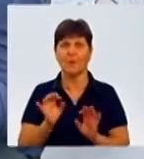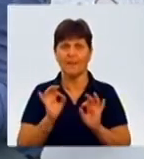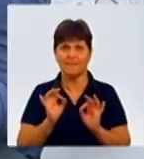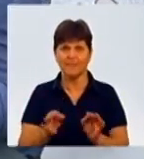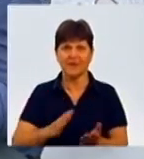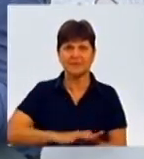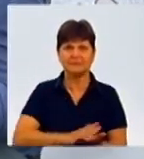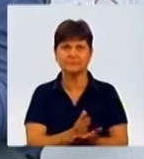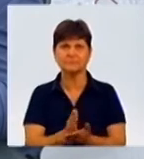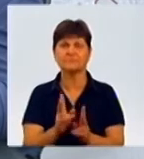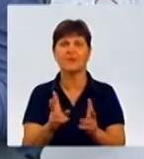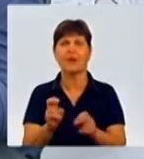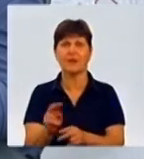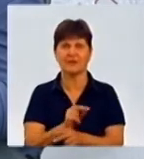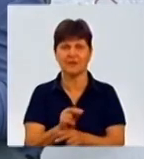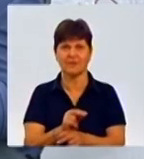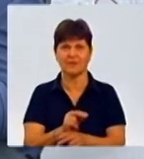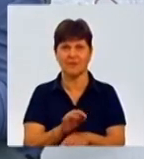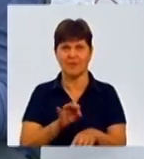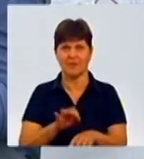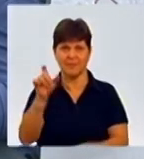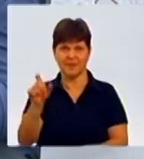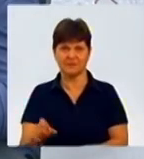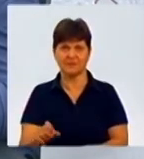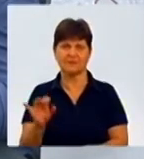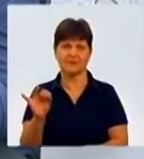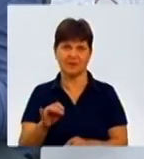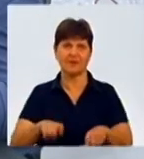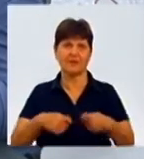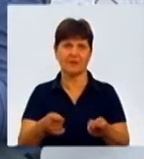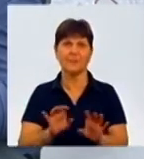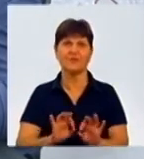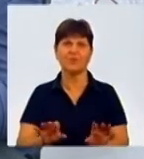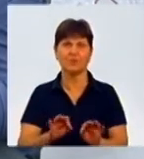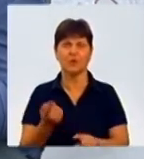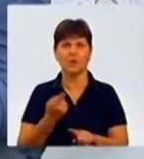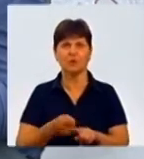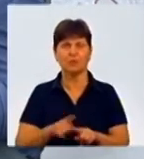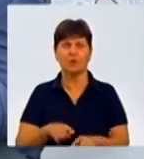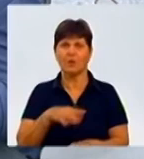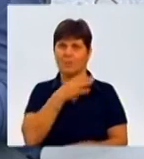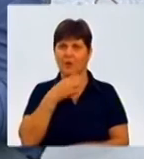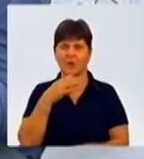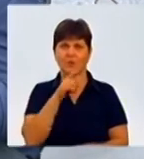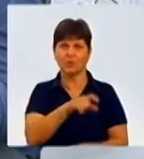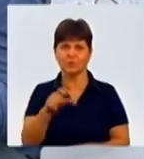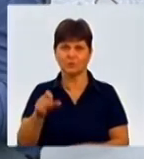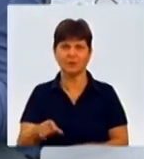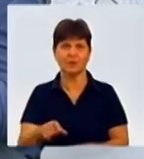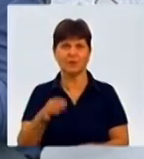в правильному руслі лікування даних пацієнтів і надаємо інформацію. Тому що багато людей не